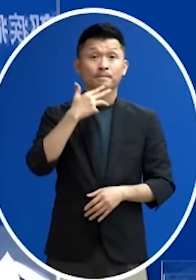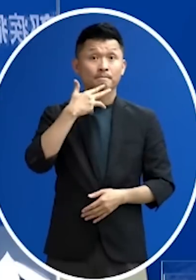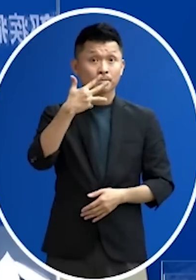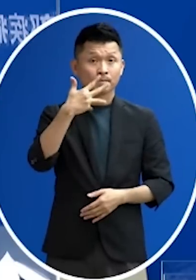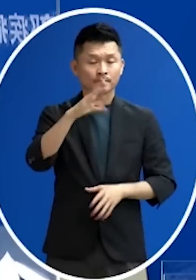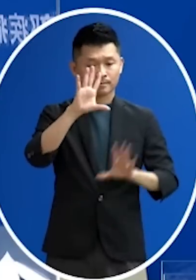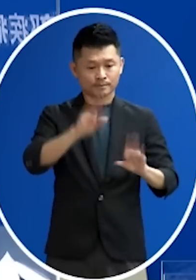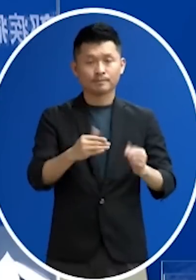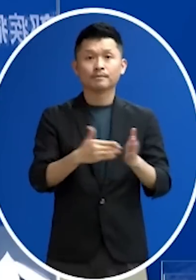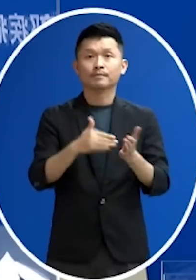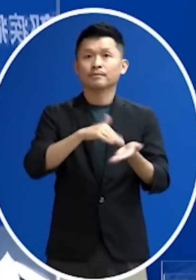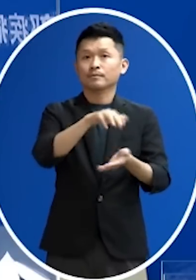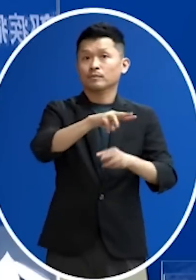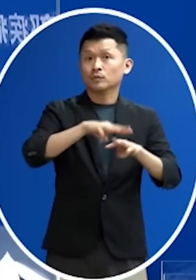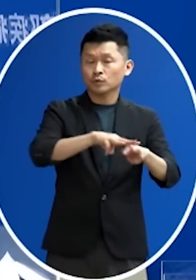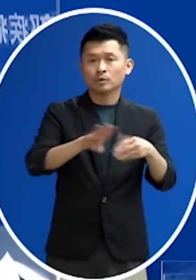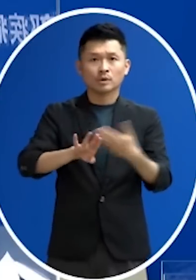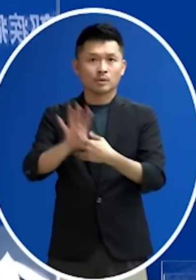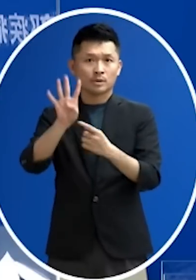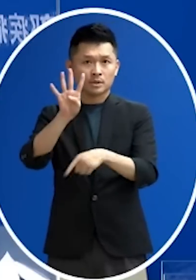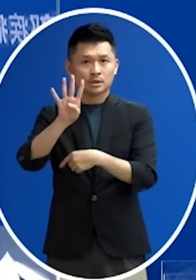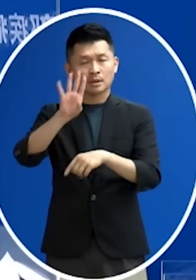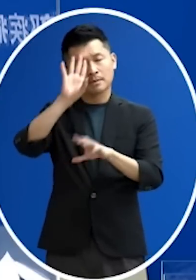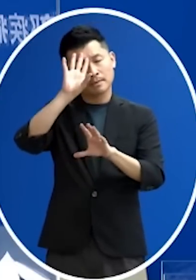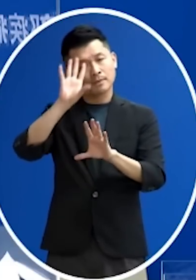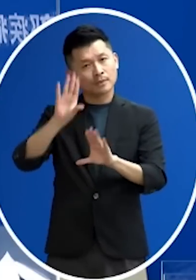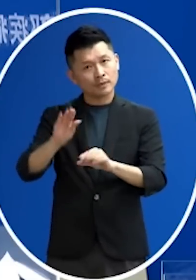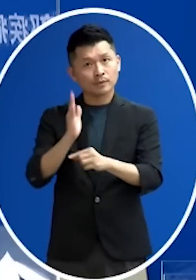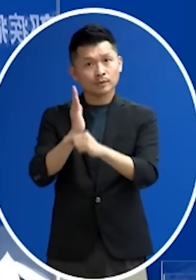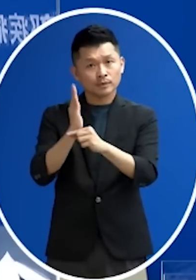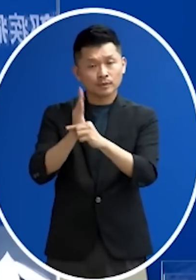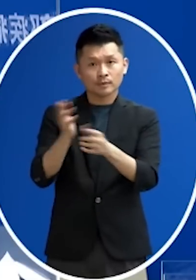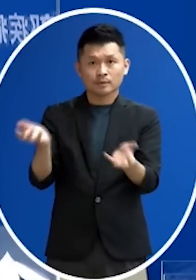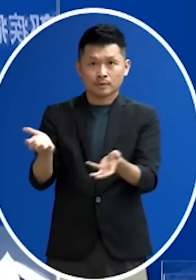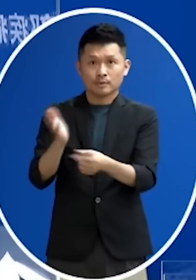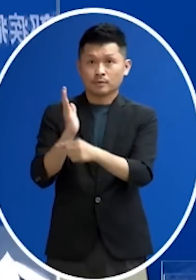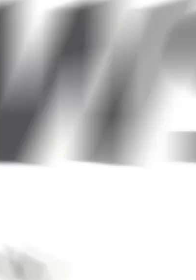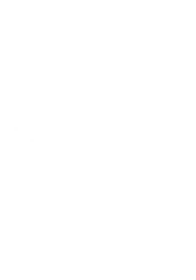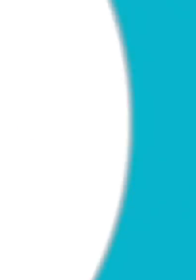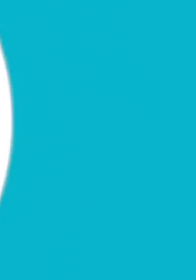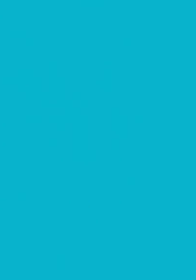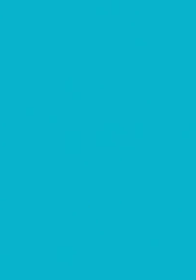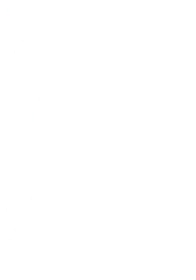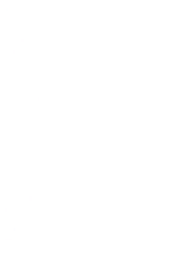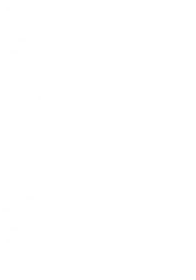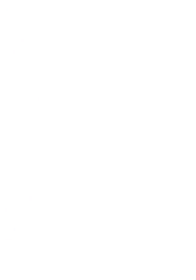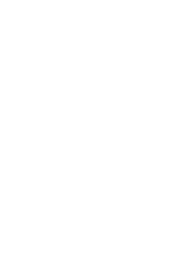出院之外，另外的4位是病况改善，目前还在住院治疗当中哦。